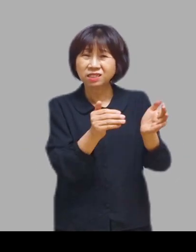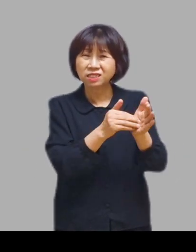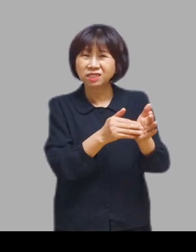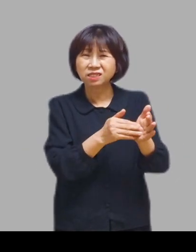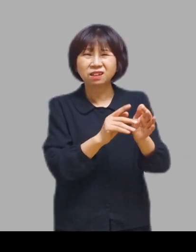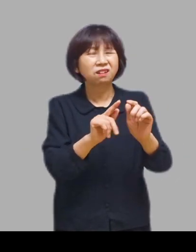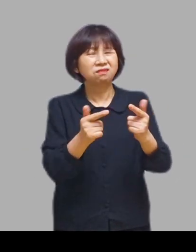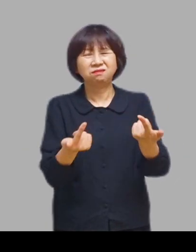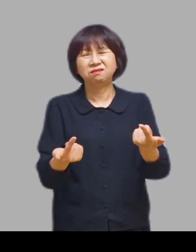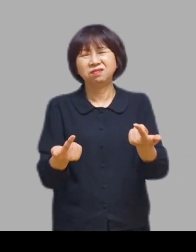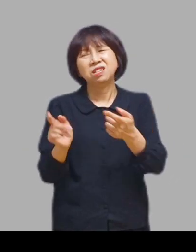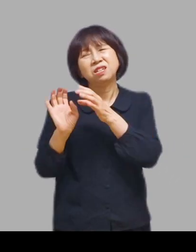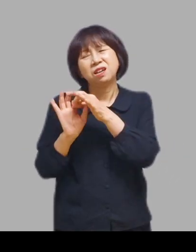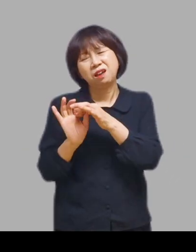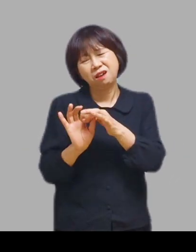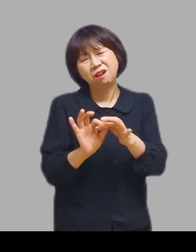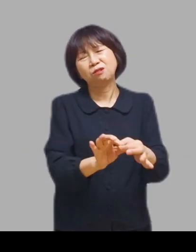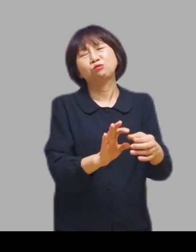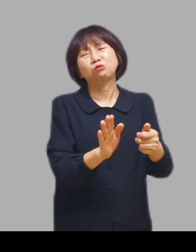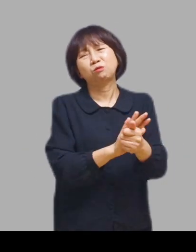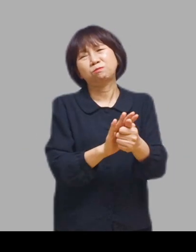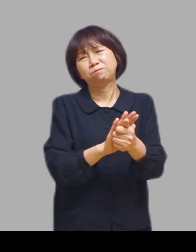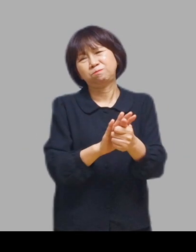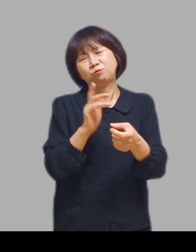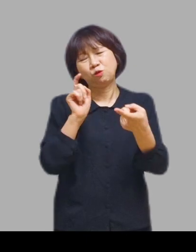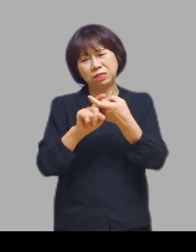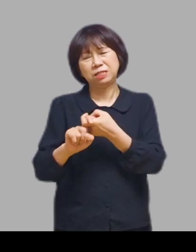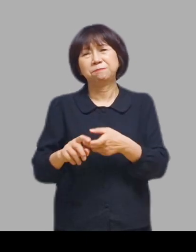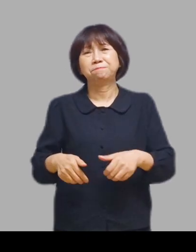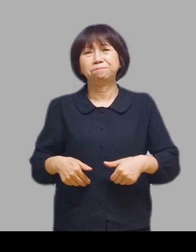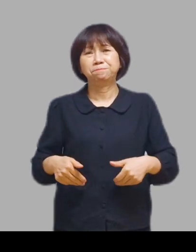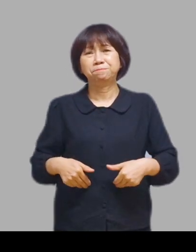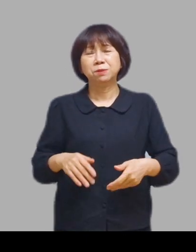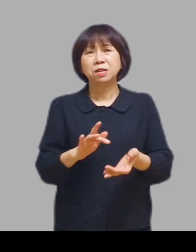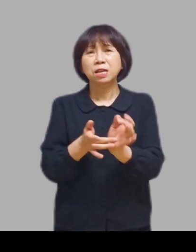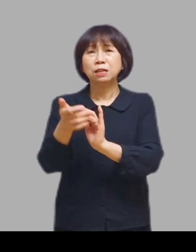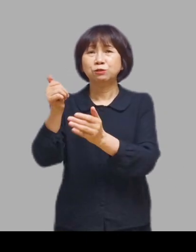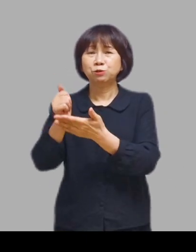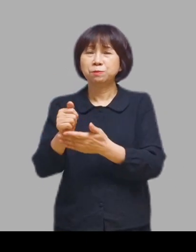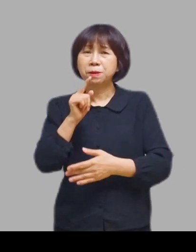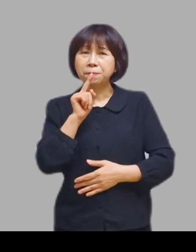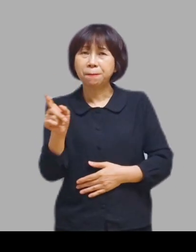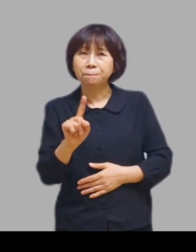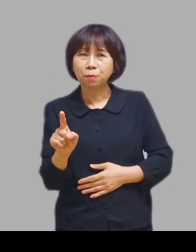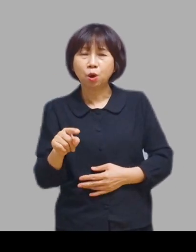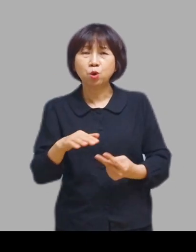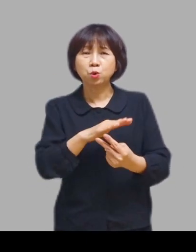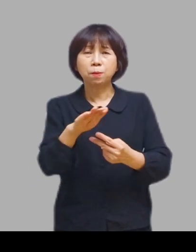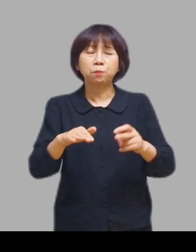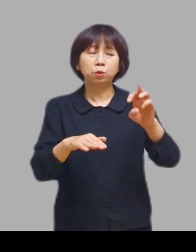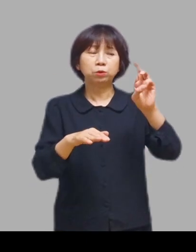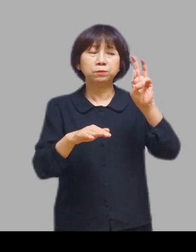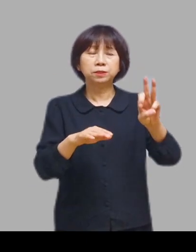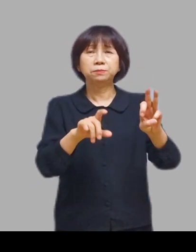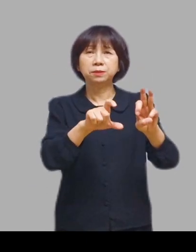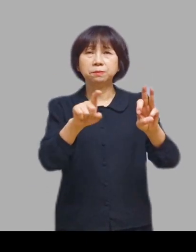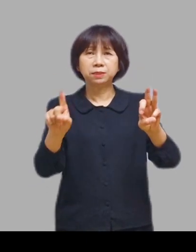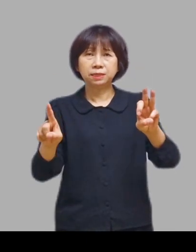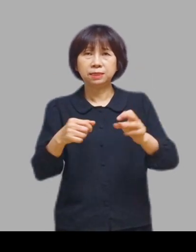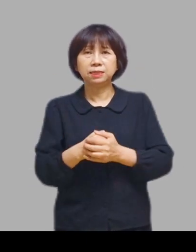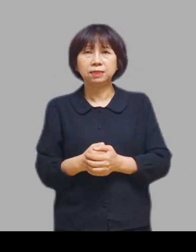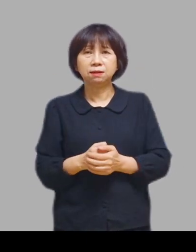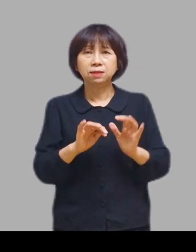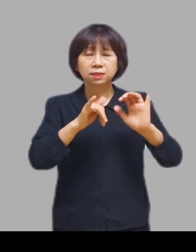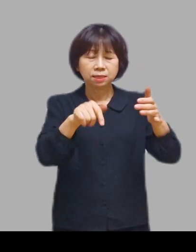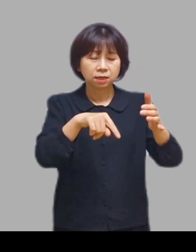예수님의 모습도 그렇습니다. 요한복음 13장 1절을 보면 예수님의 마음을 이렇게 설명합니다. 세상에 있는 자기